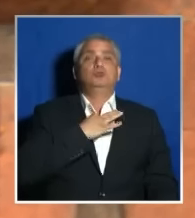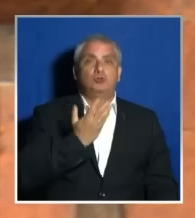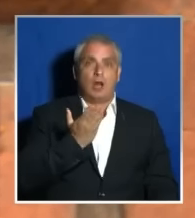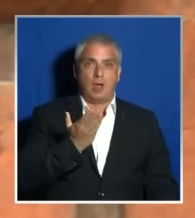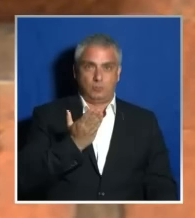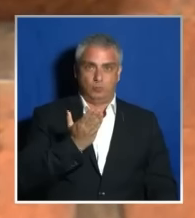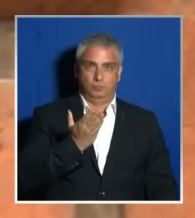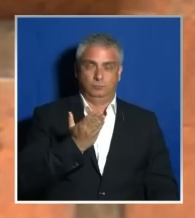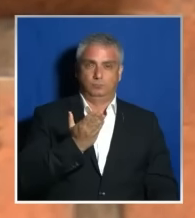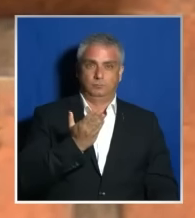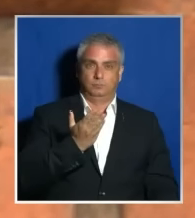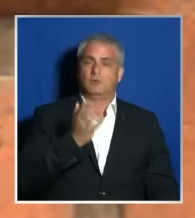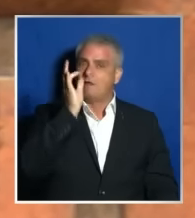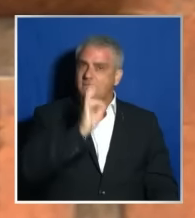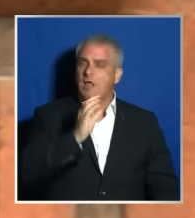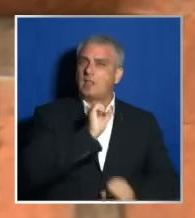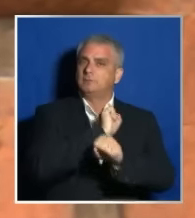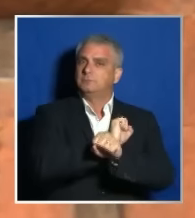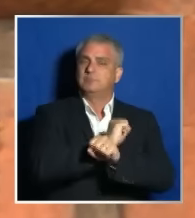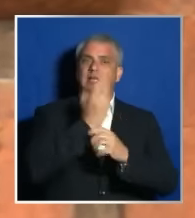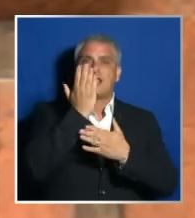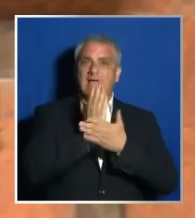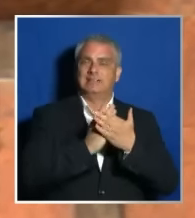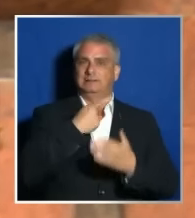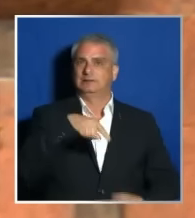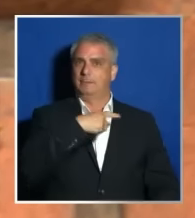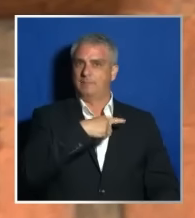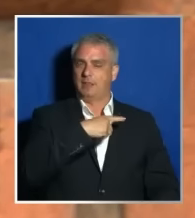ואחיותינו ועדיין מחזיקים חצי מהם